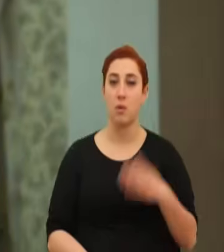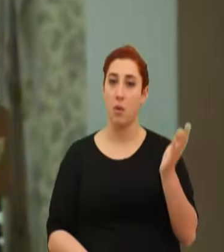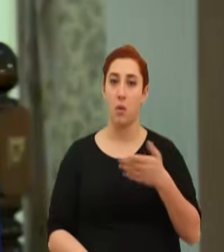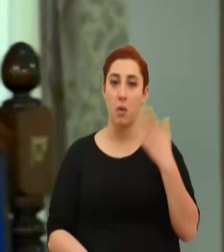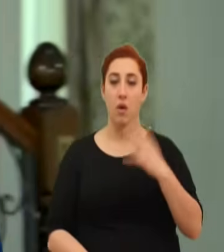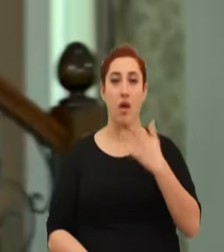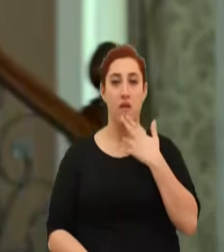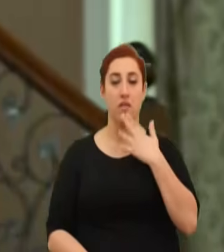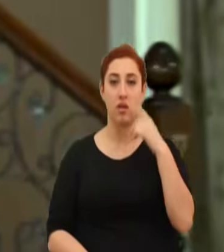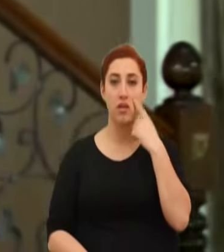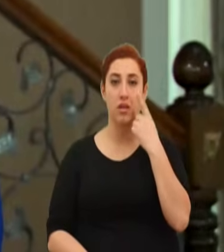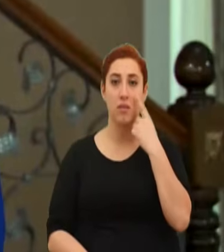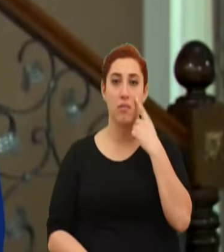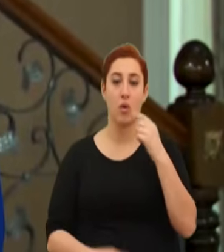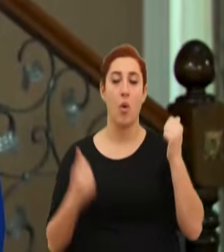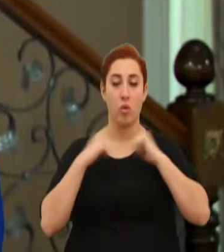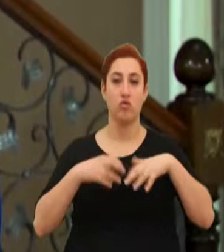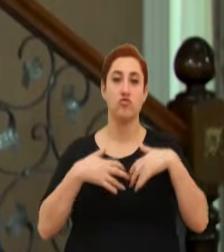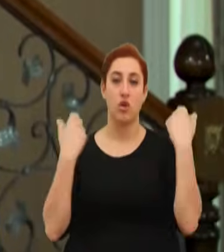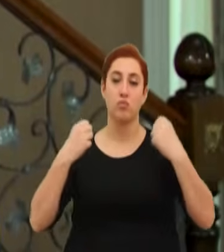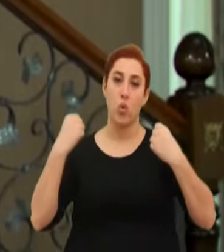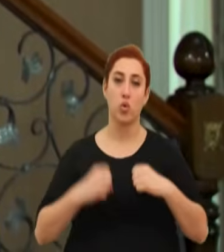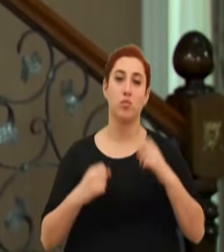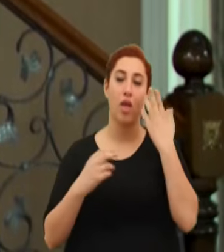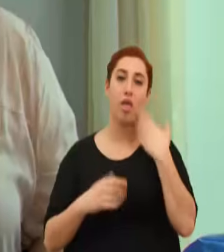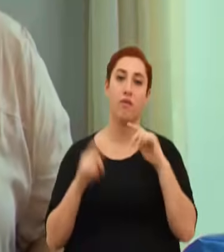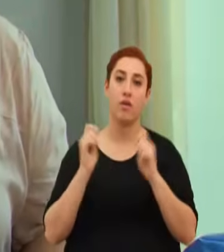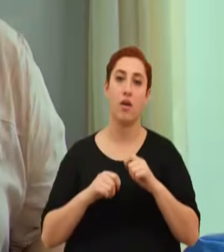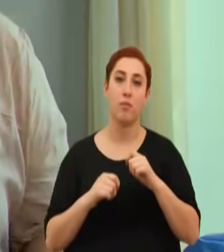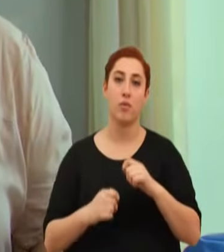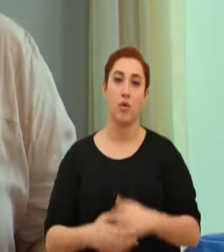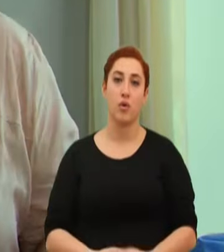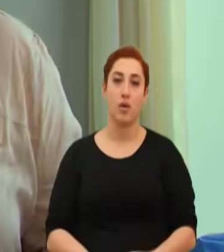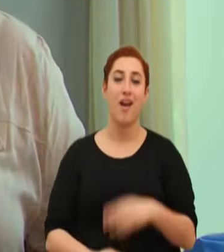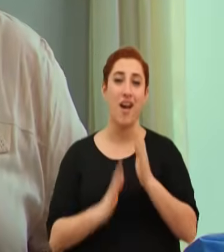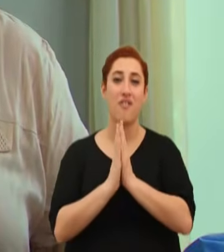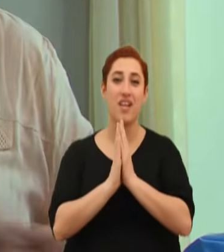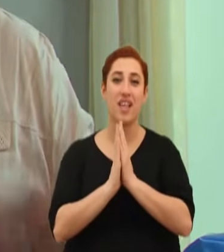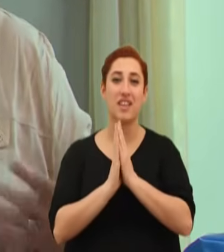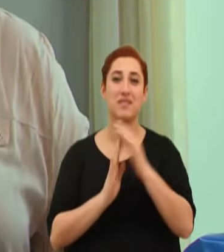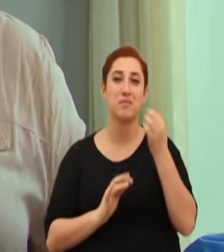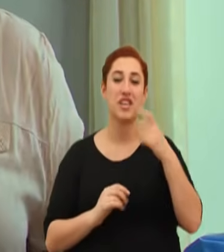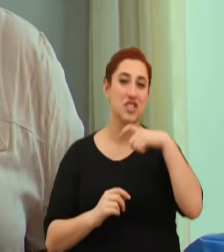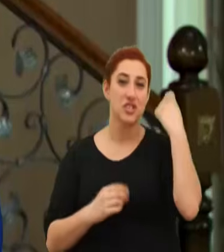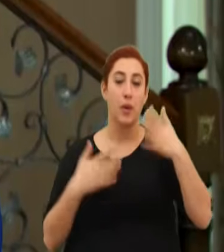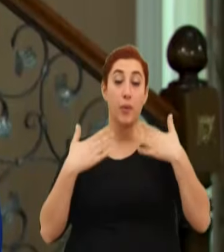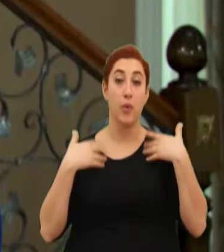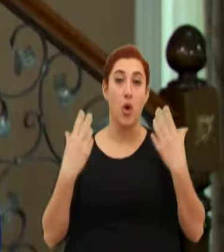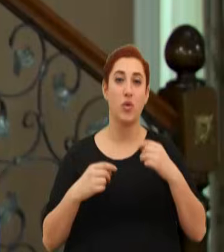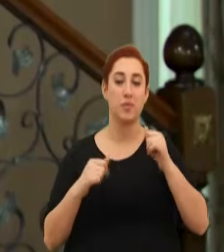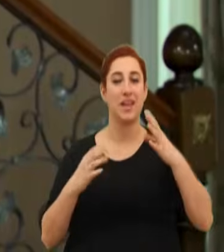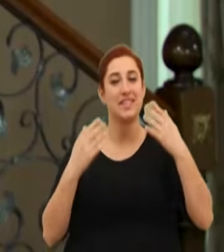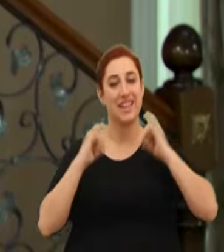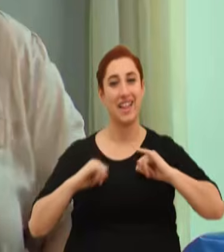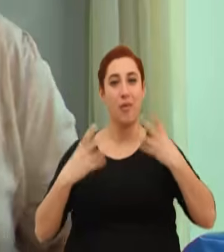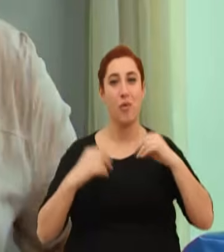Oo, hanımefendiye bak. Önlüğü de çıkarmış, oturmuş keyif yapıyor. Affedersiniz, biraz sıcak bastı da şöyle